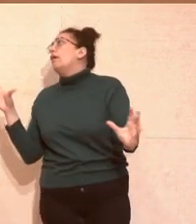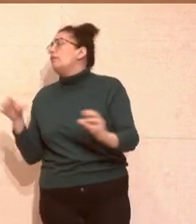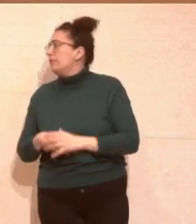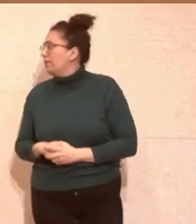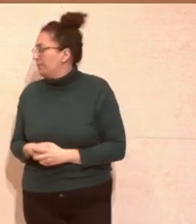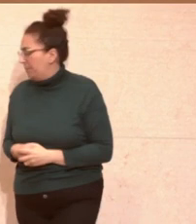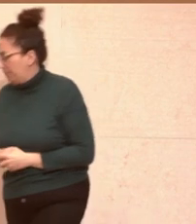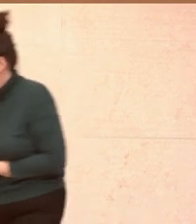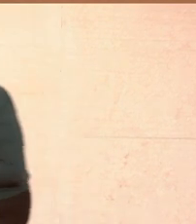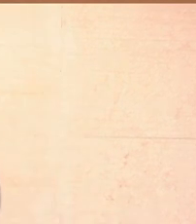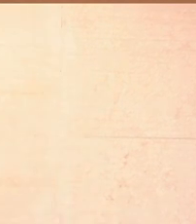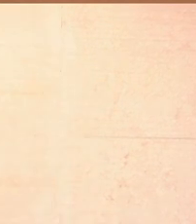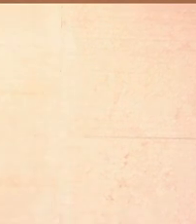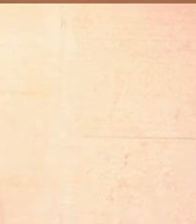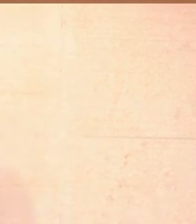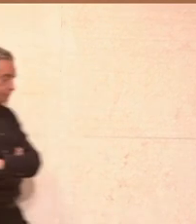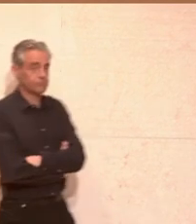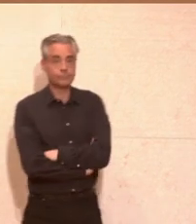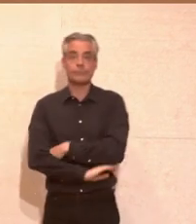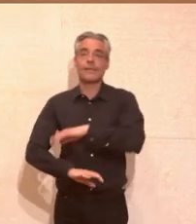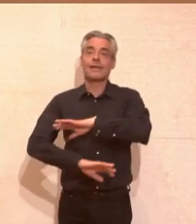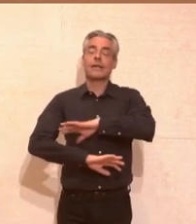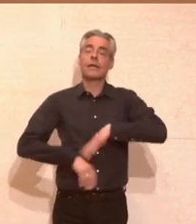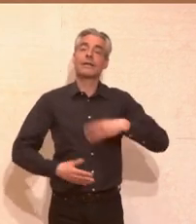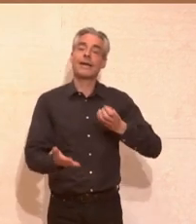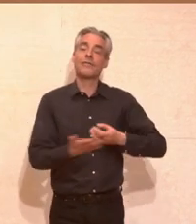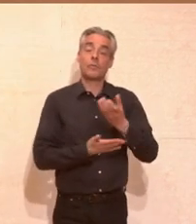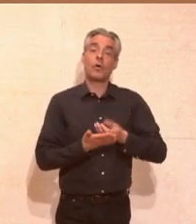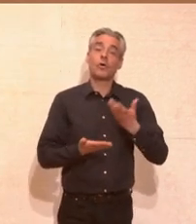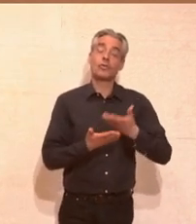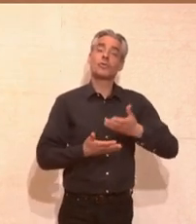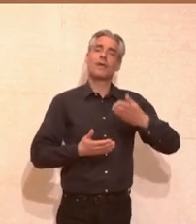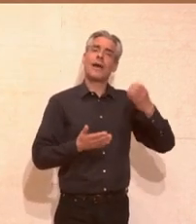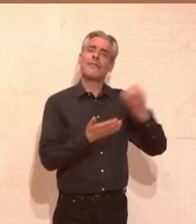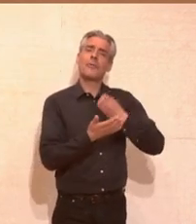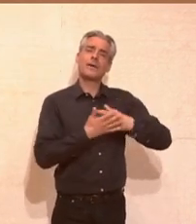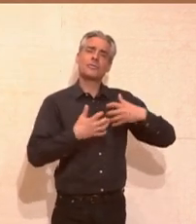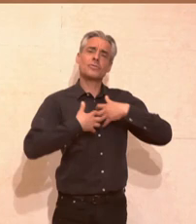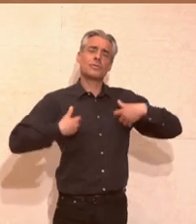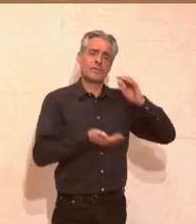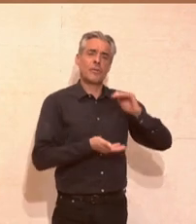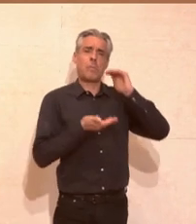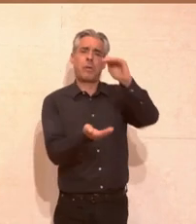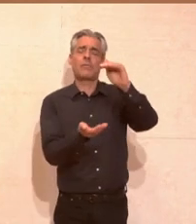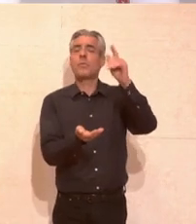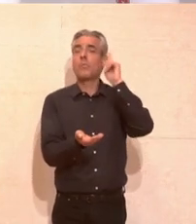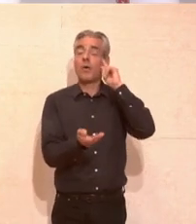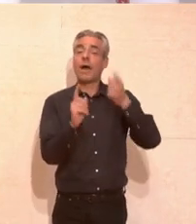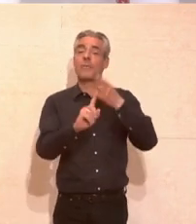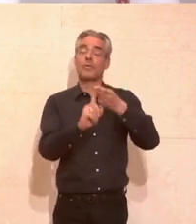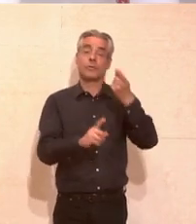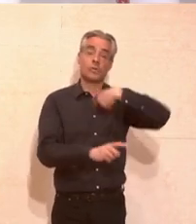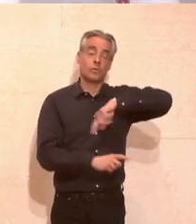dernière chose. Effectivement, l'avantage de vous donner aujourd'hui beaucoup d'éléments scientifiques, c'est de travailler ce qu'on appelle, nous, en psychiatrie,